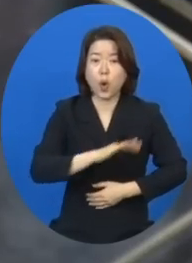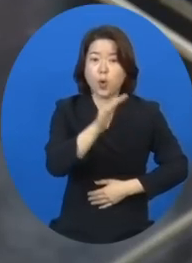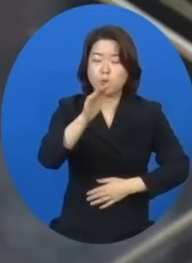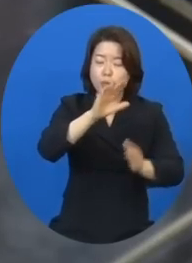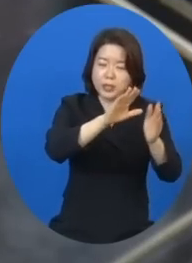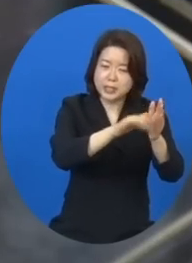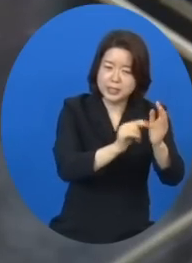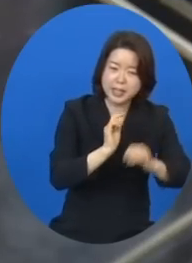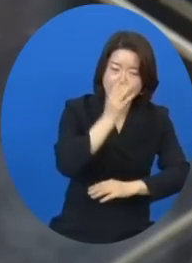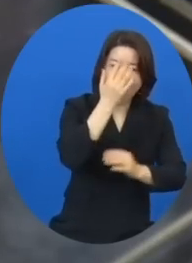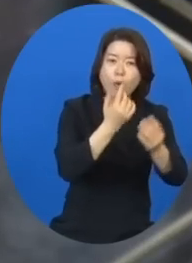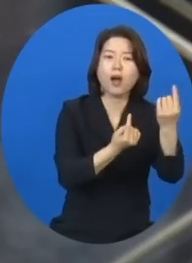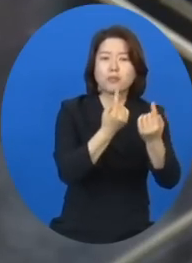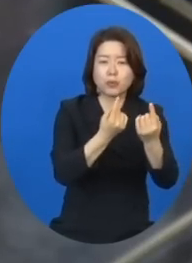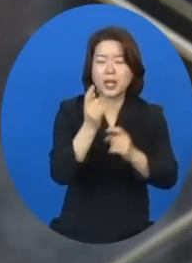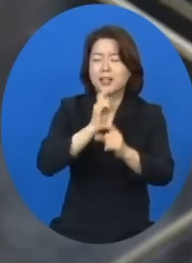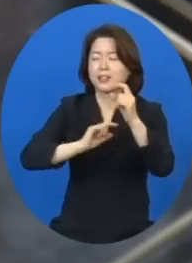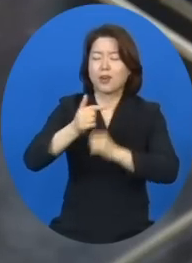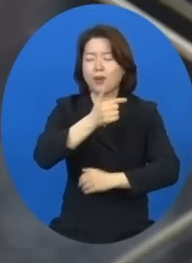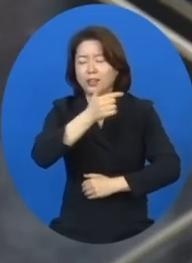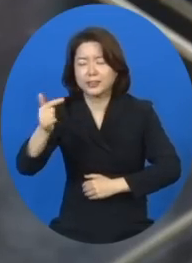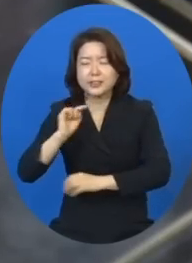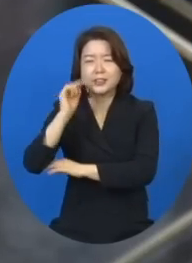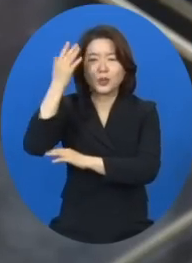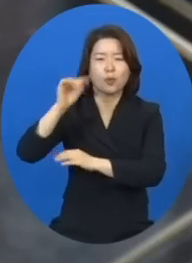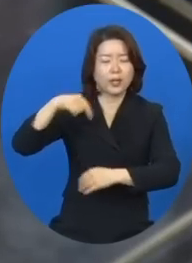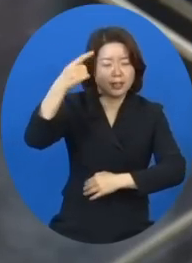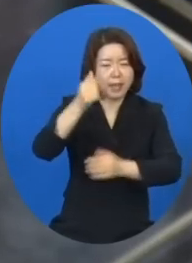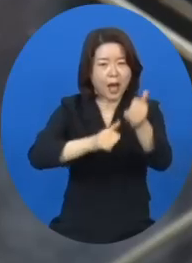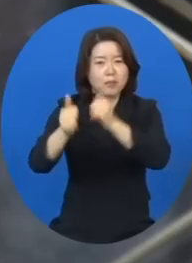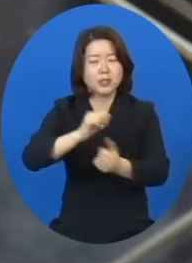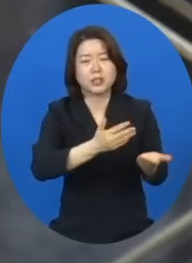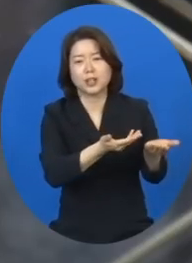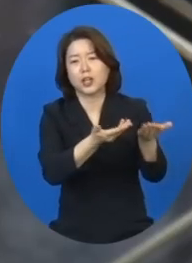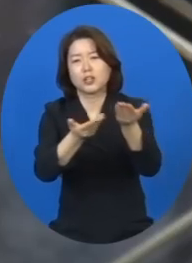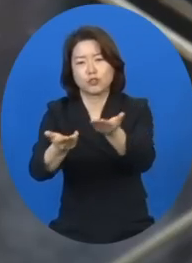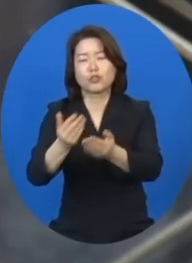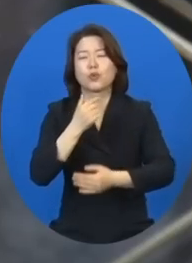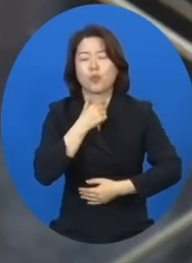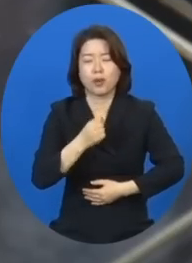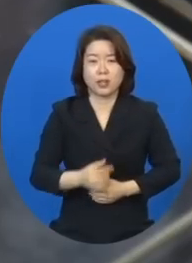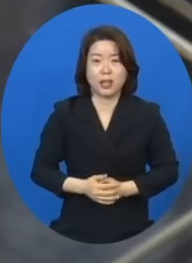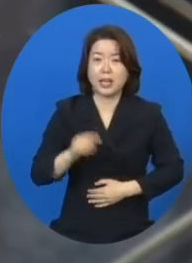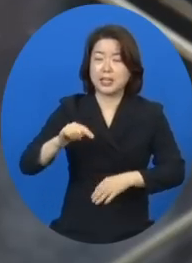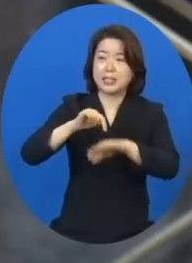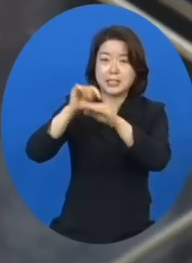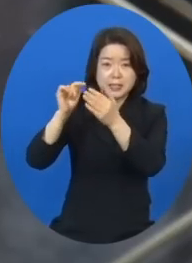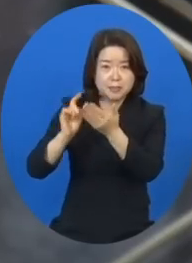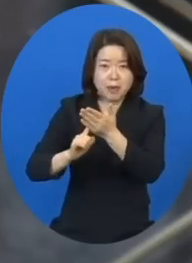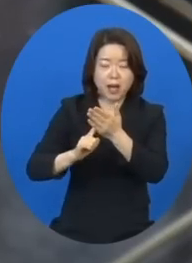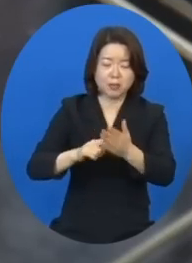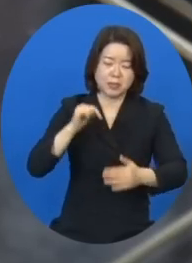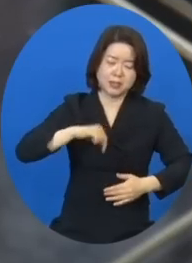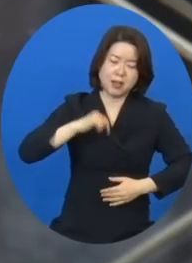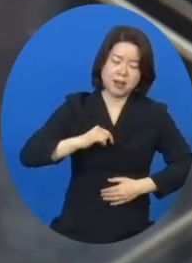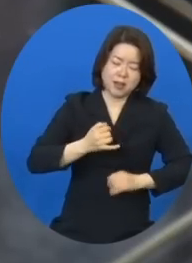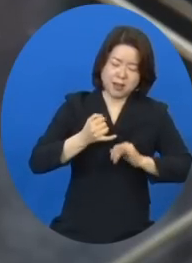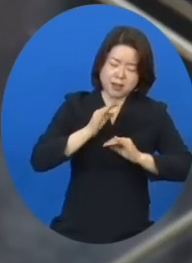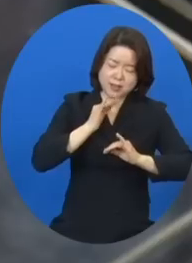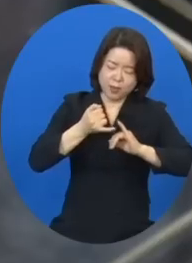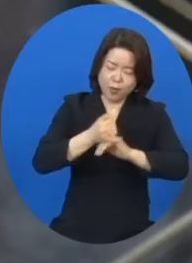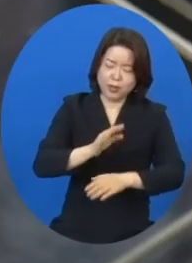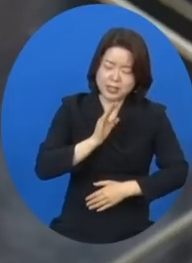영광보다 더 큰 영광이 다음 세대에 있기 원합니다. 여러분, 이 마음이 우리 마음에 진심으로 붙들어지기